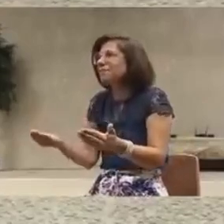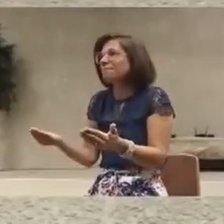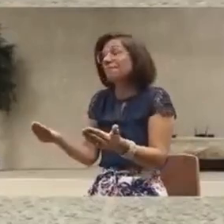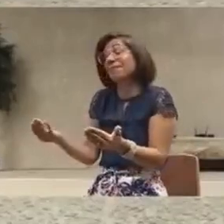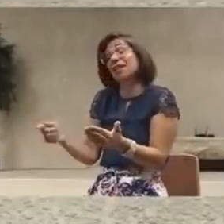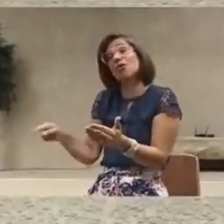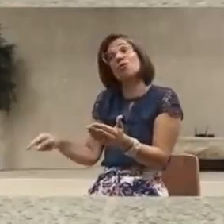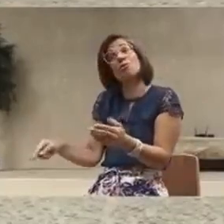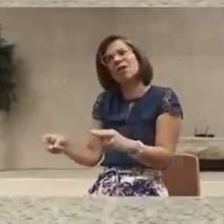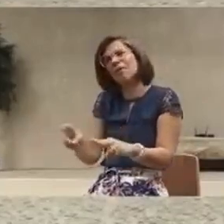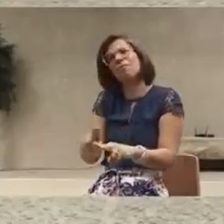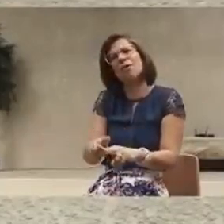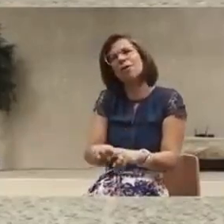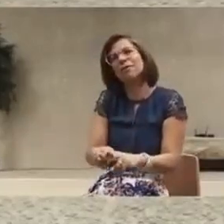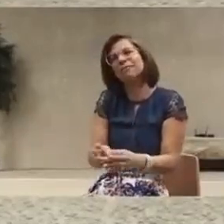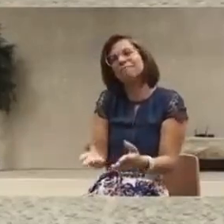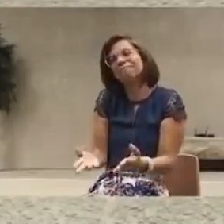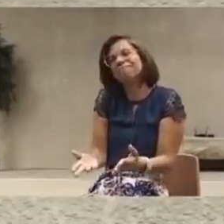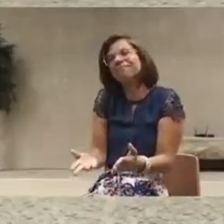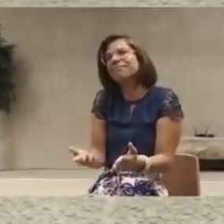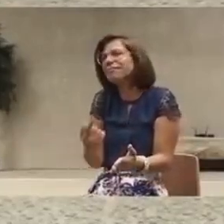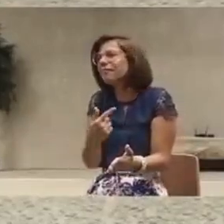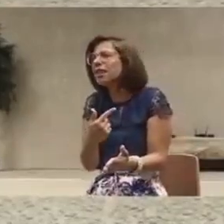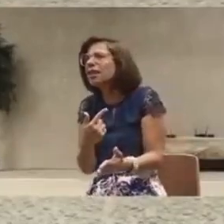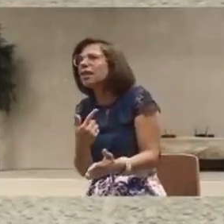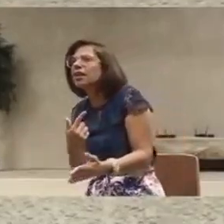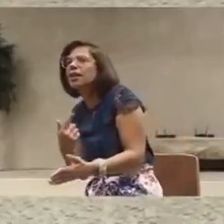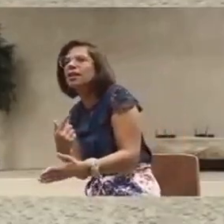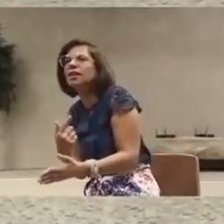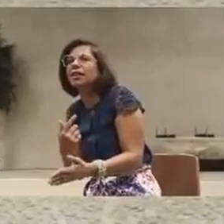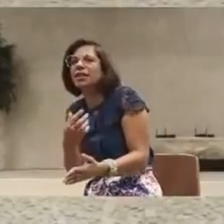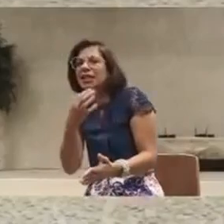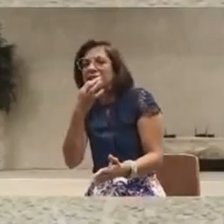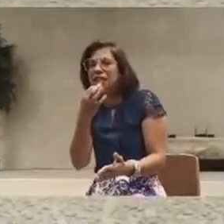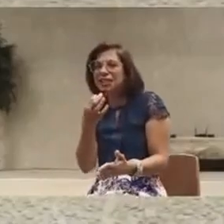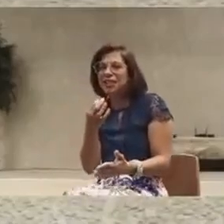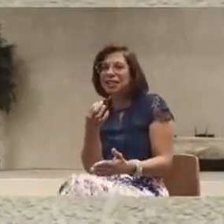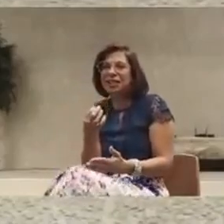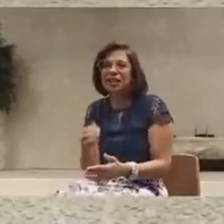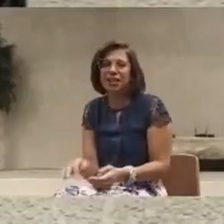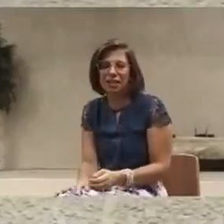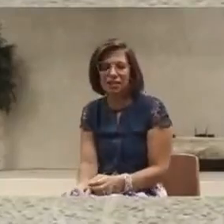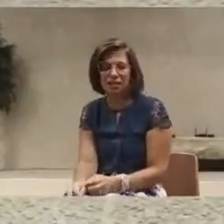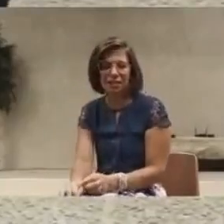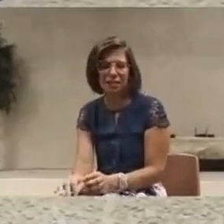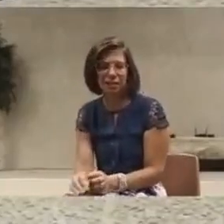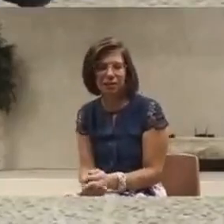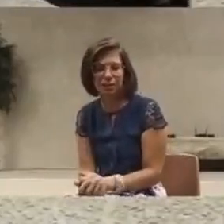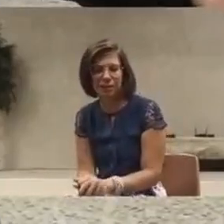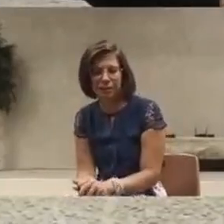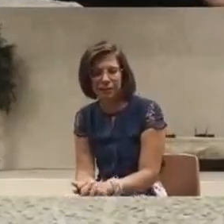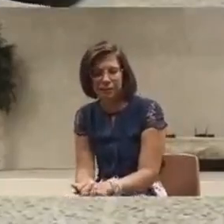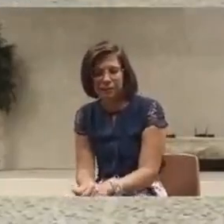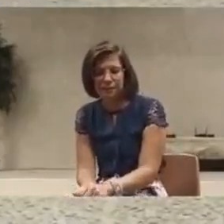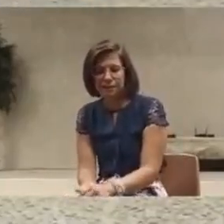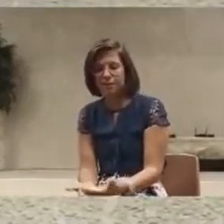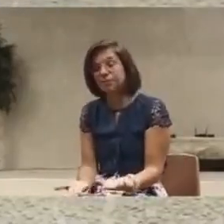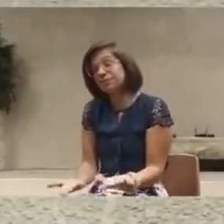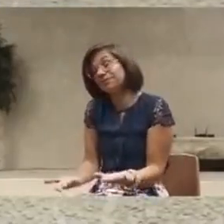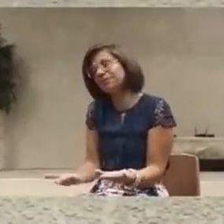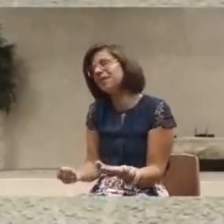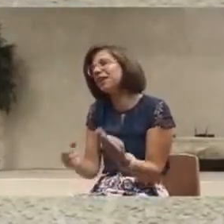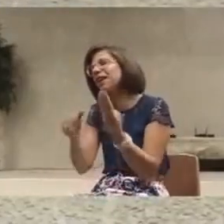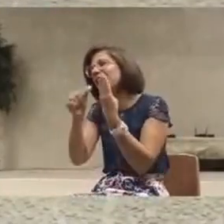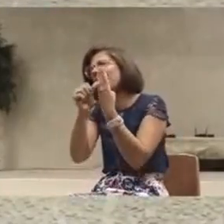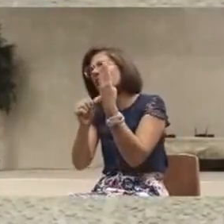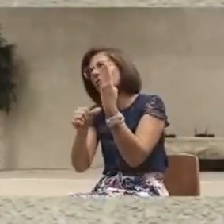le désert. Quelques-uns, eux, ils sont vraiment engouffrés, ils ont vraiment coulé, mais la plupart, la Bible nous dit,